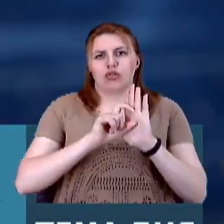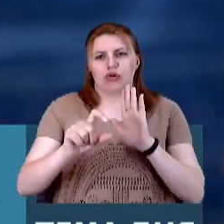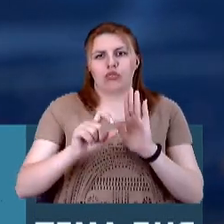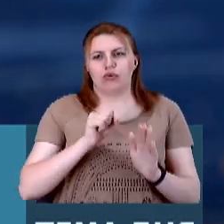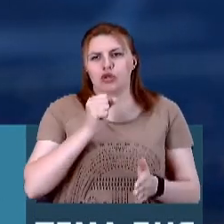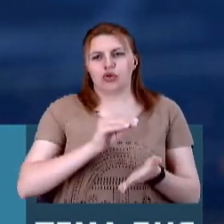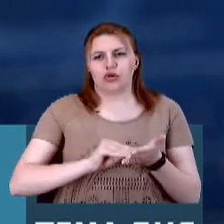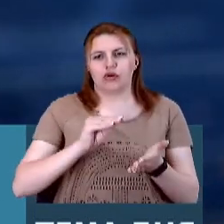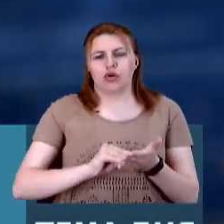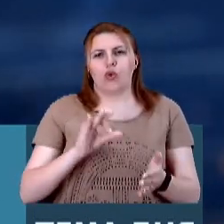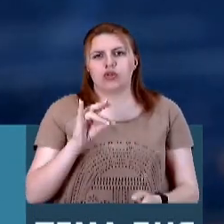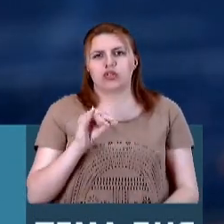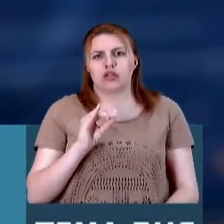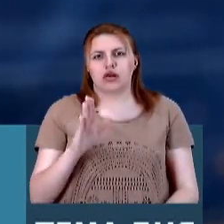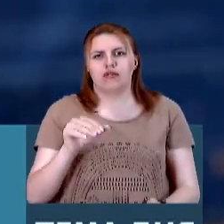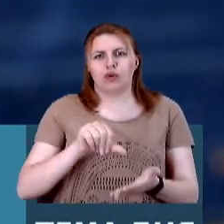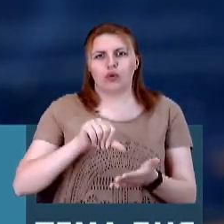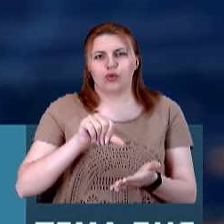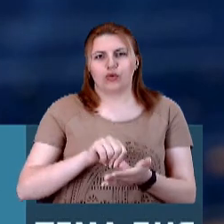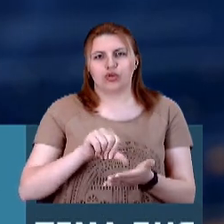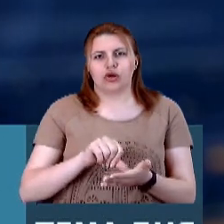журналіста видання «Остров», учасника